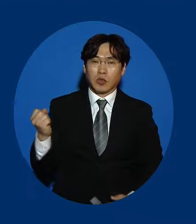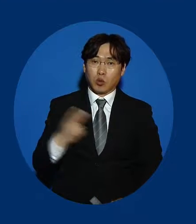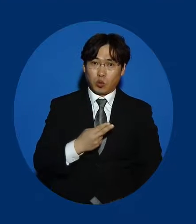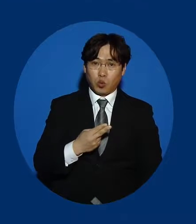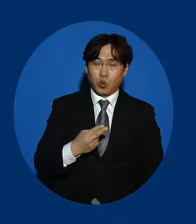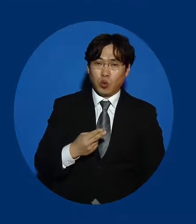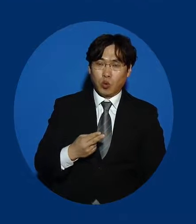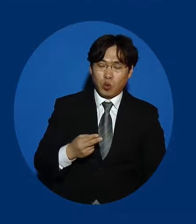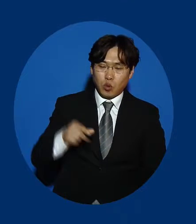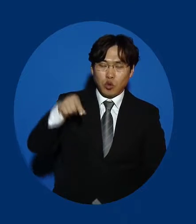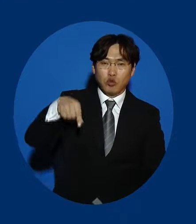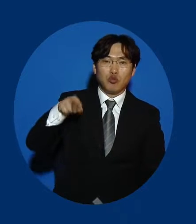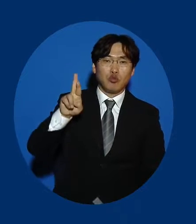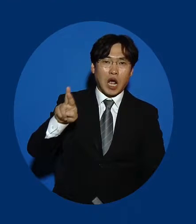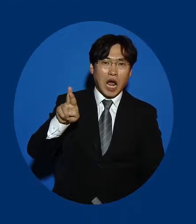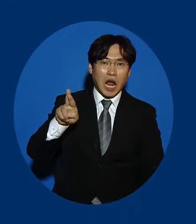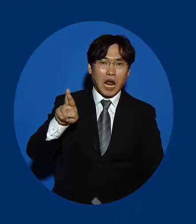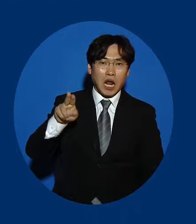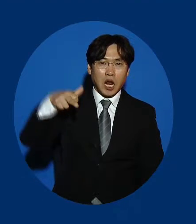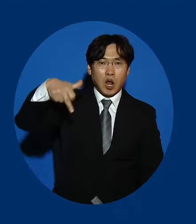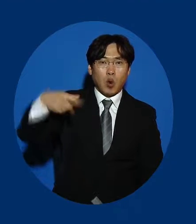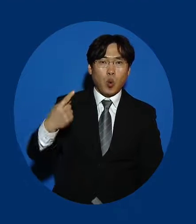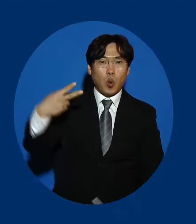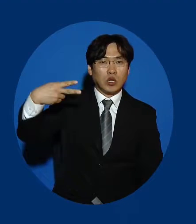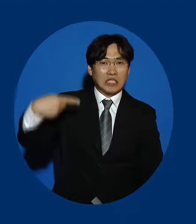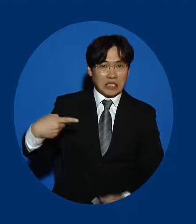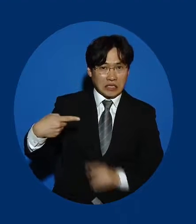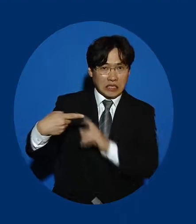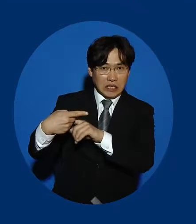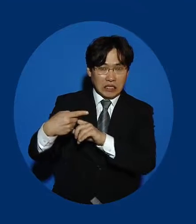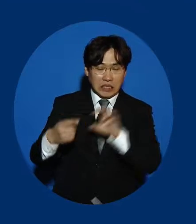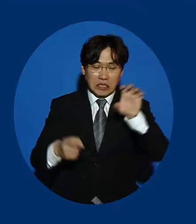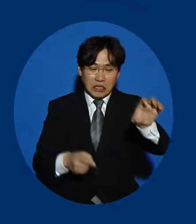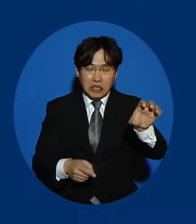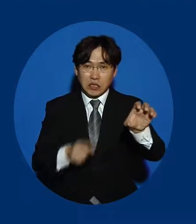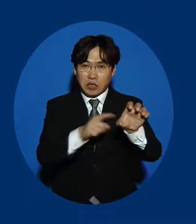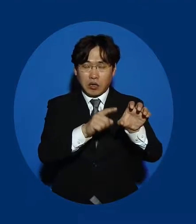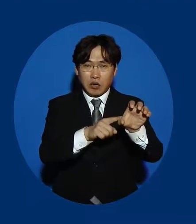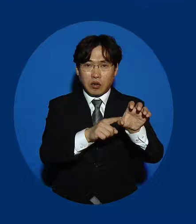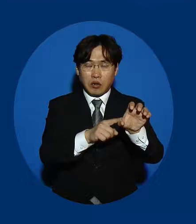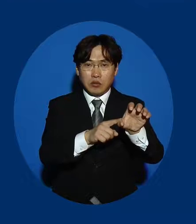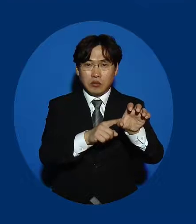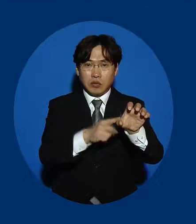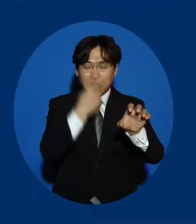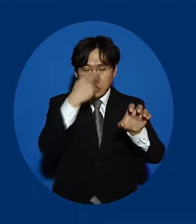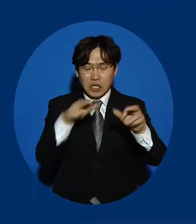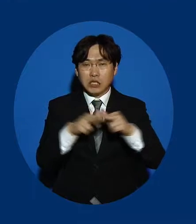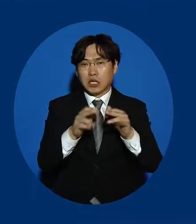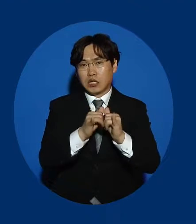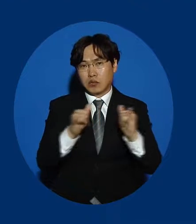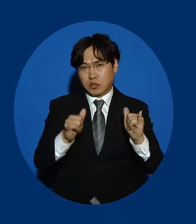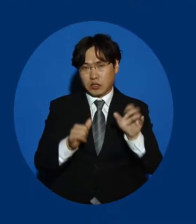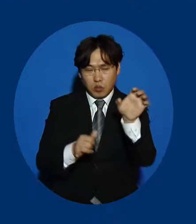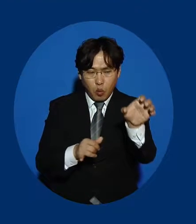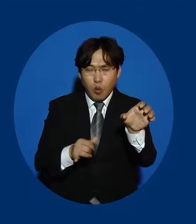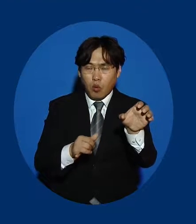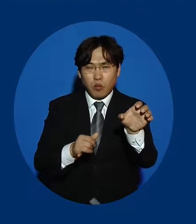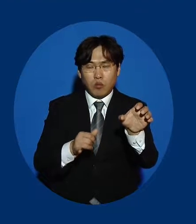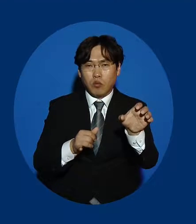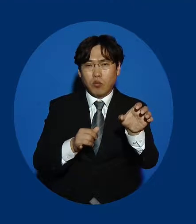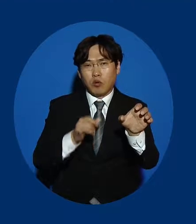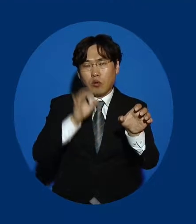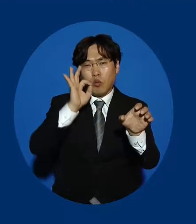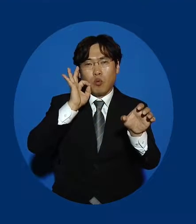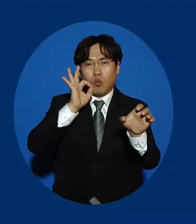곳곳마다 지금 QR 코드 인증이 안 되면 써야 되잖아요. 써야 되는데 시각장애인들이 QR 코드 인증은 좀 쉽지 않은 문제